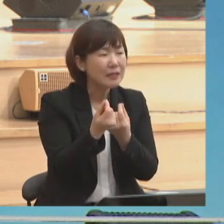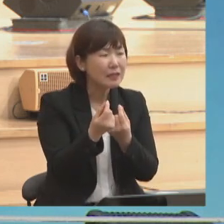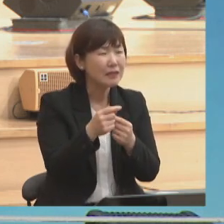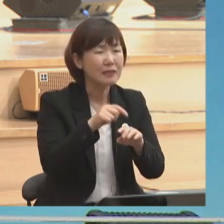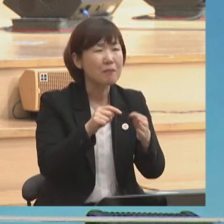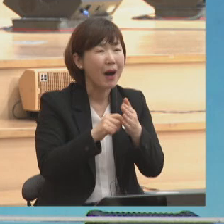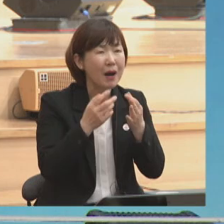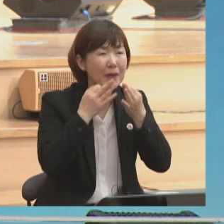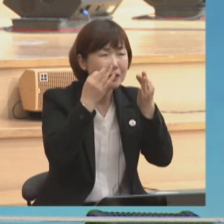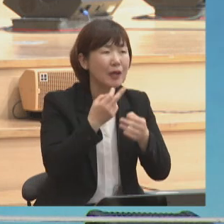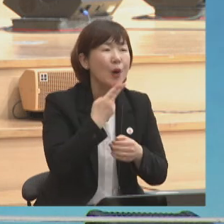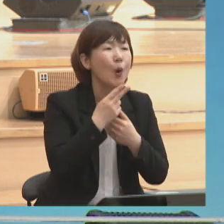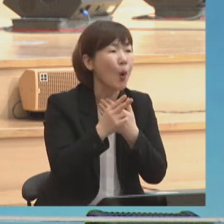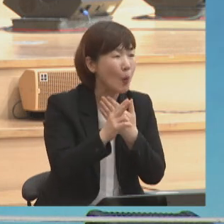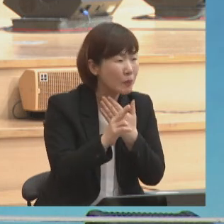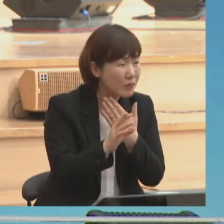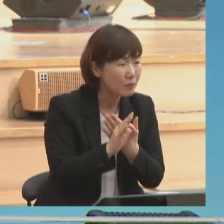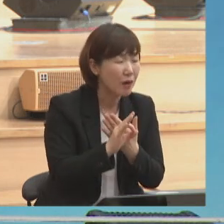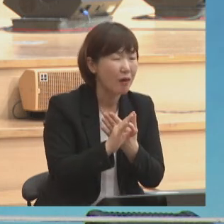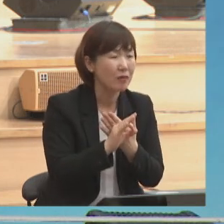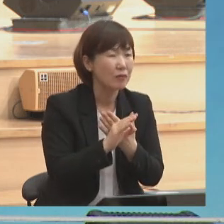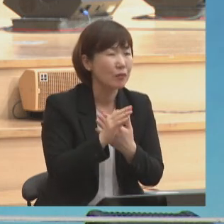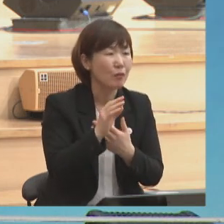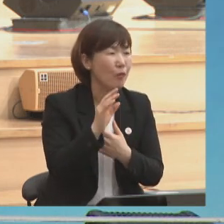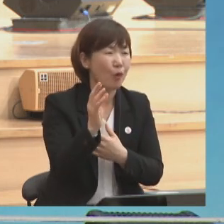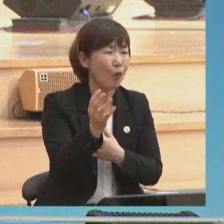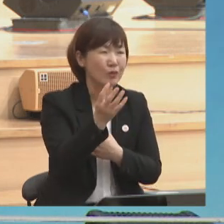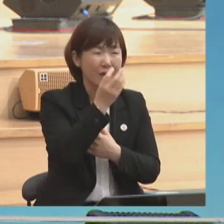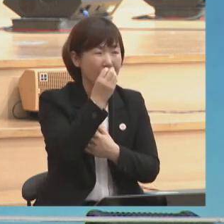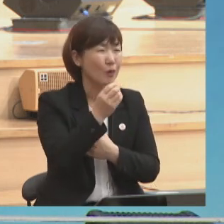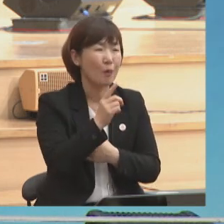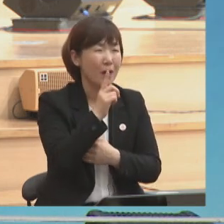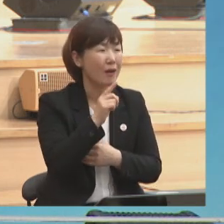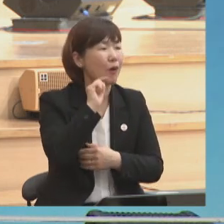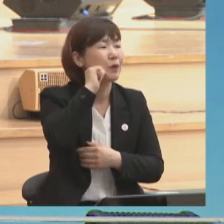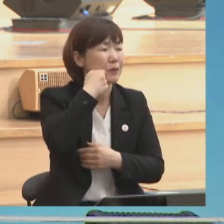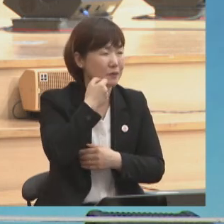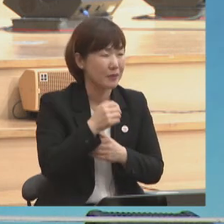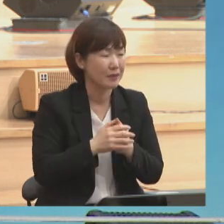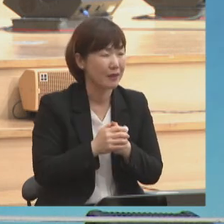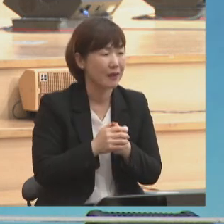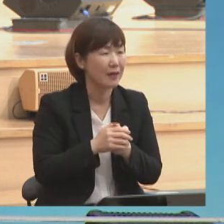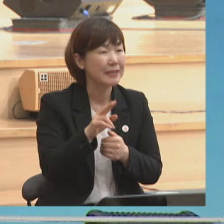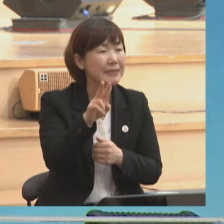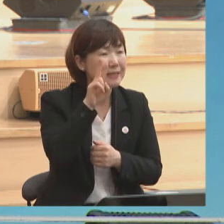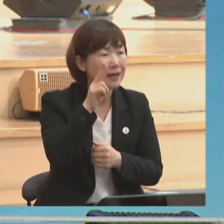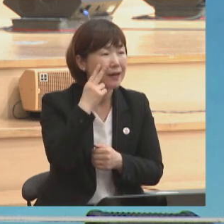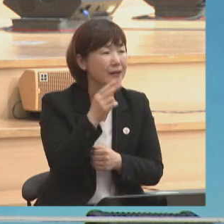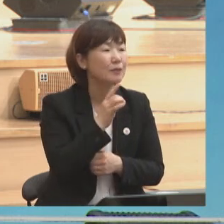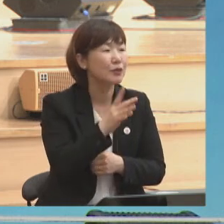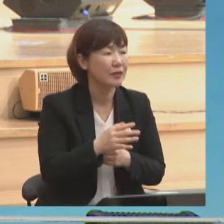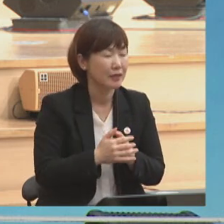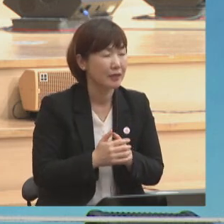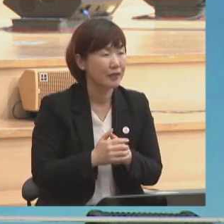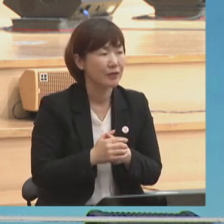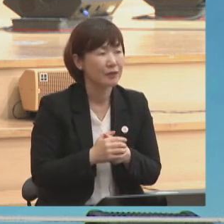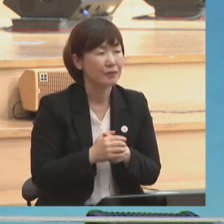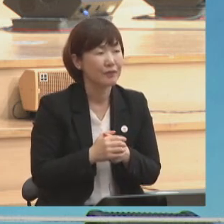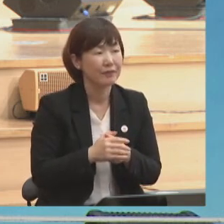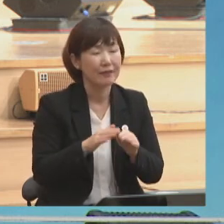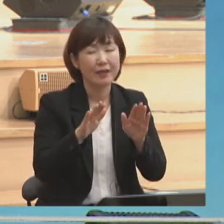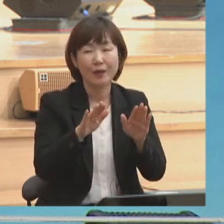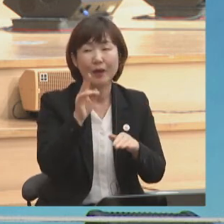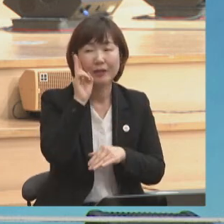것이 고상한 신앙입니까? 아니죠. 착각이죠. 오는